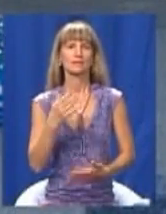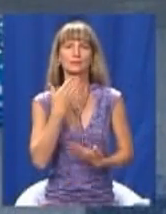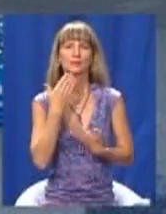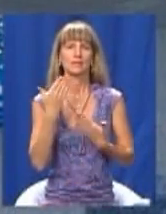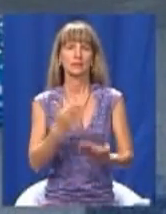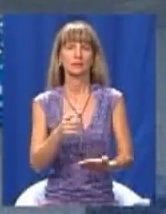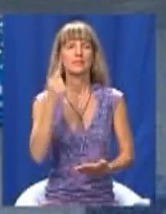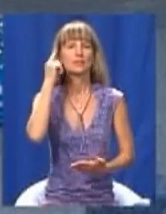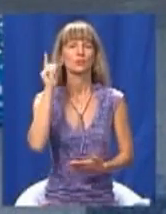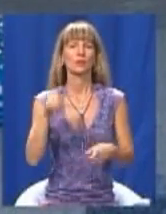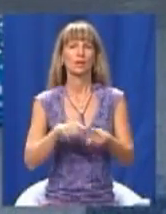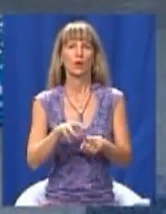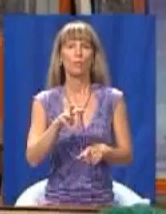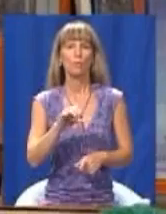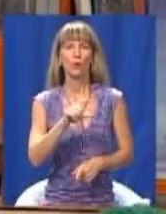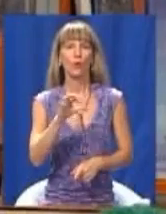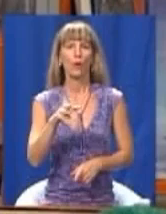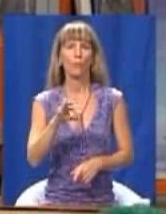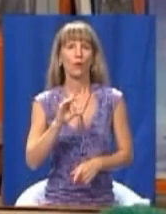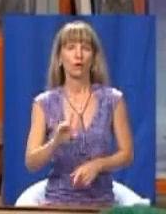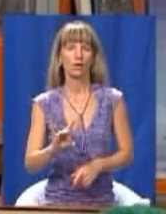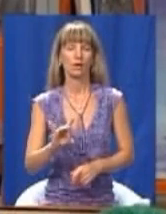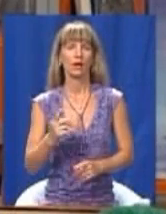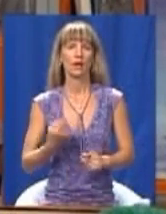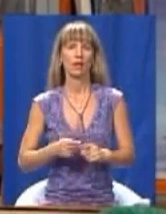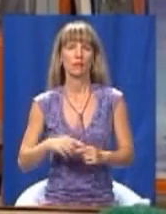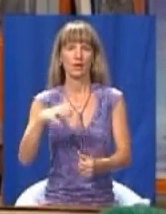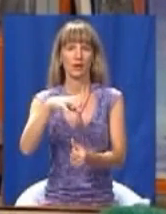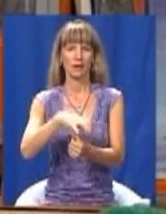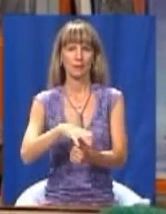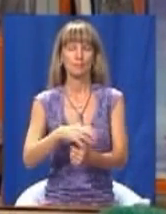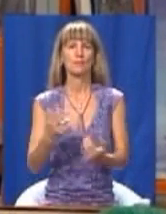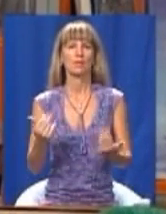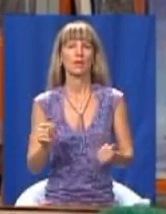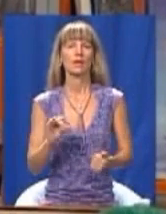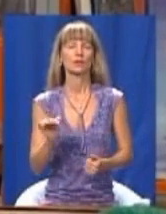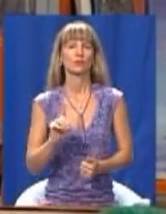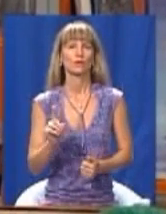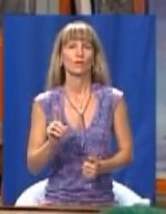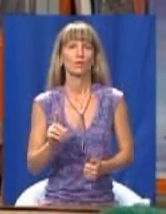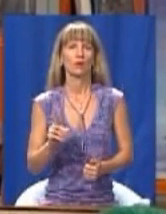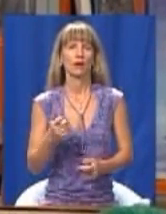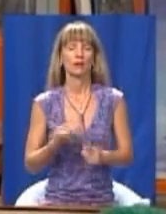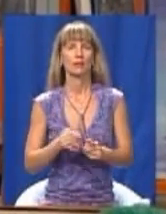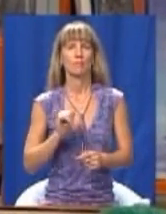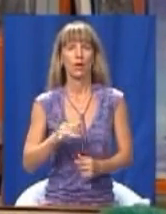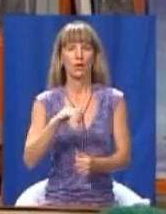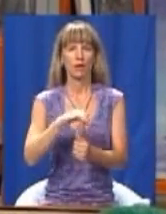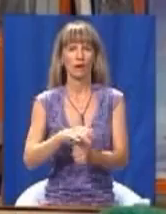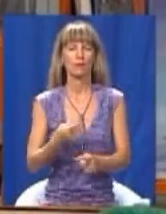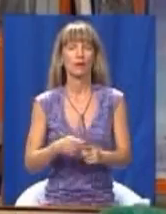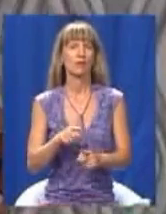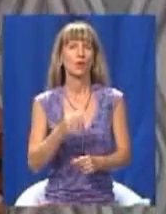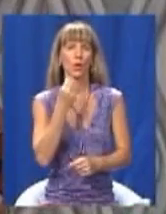запитати, ти знаєш, що таке мухомор? Це гриб. Гриб, да, і що не дуже добрий гриб насправді, тому його взагалі